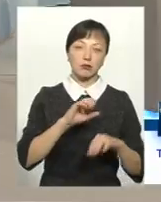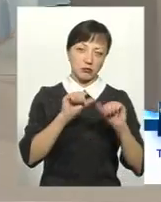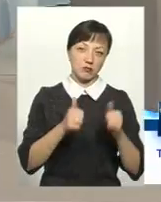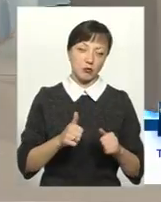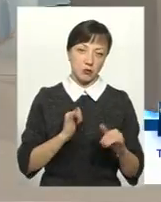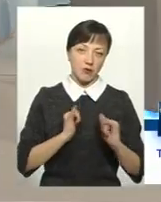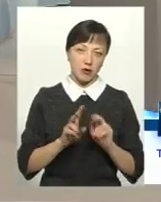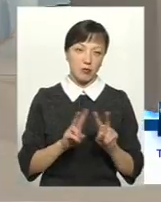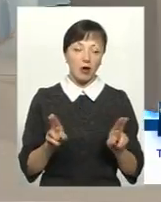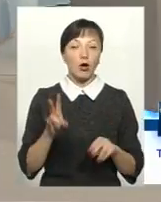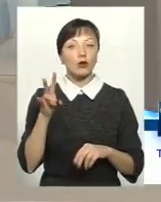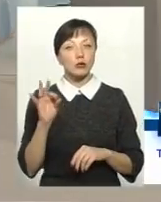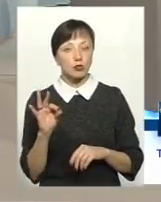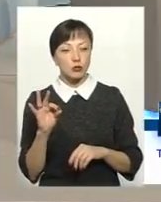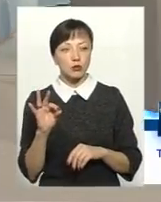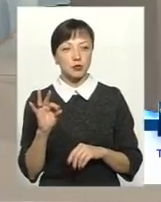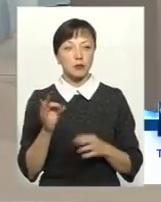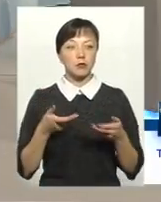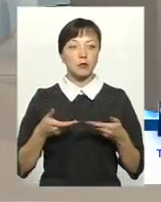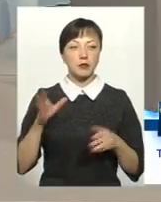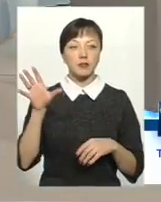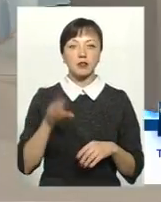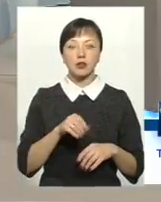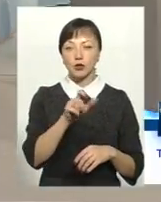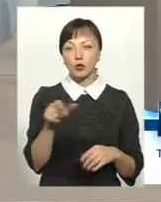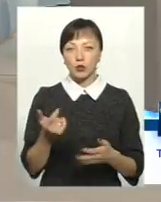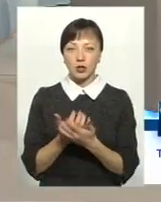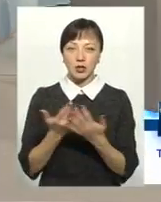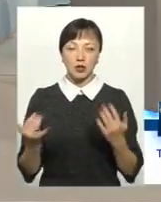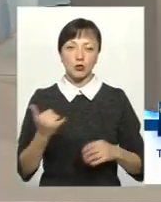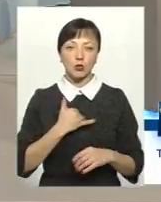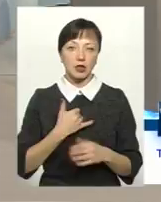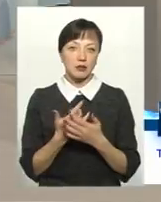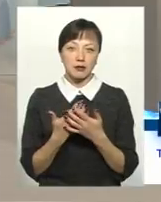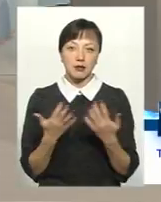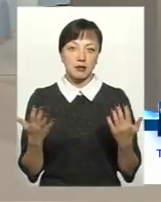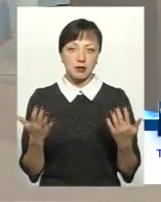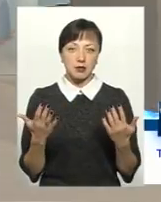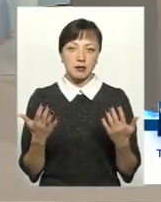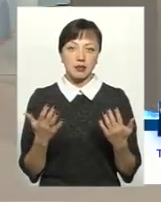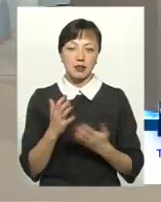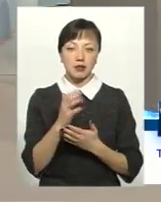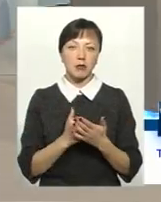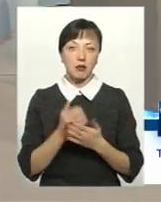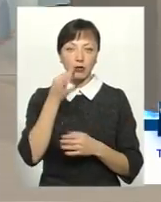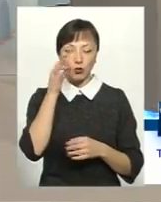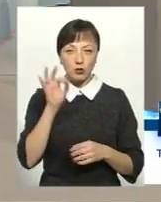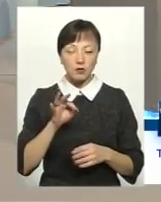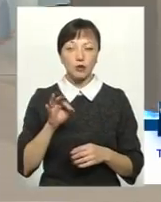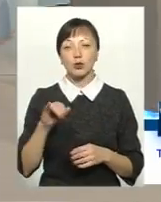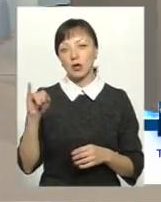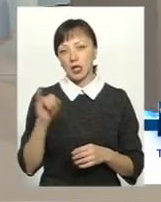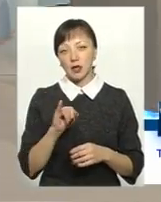поведінки. Проте ми всі люди, ми різні, у нас різний багаж вже на сьогоднішній день.